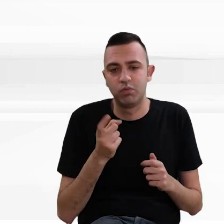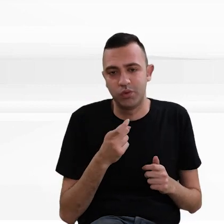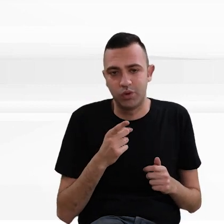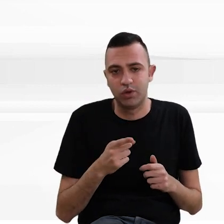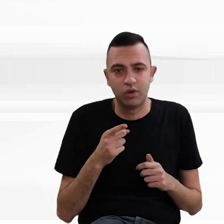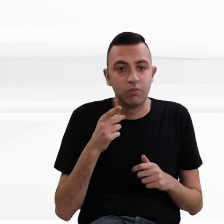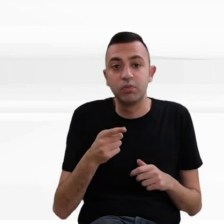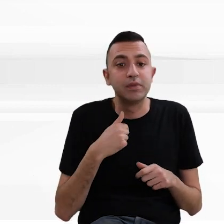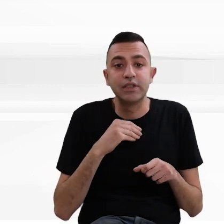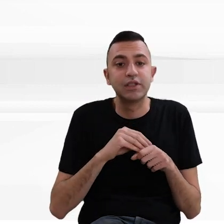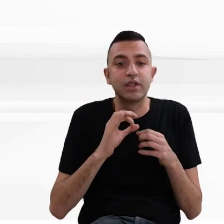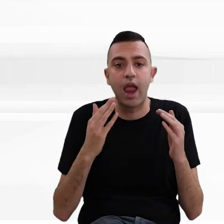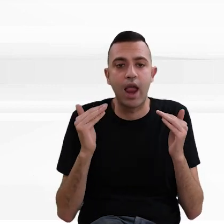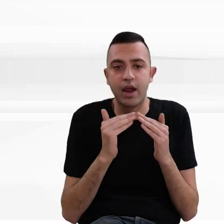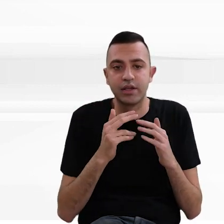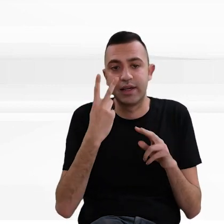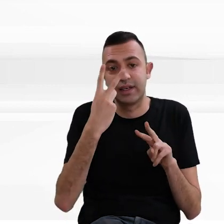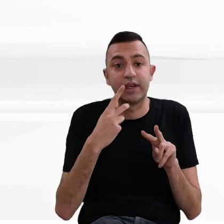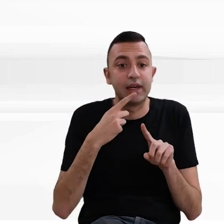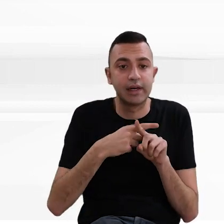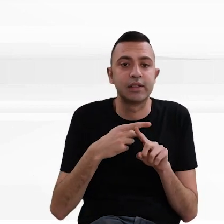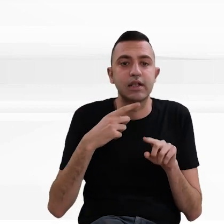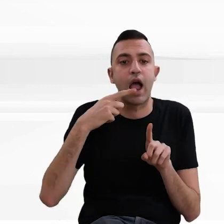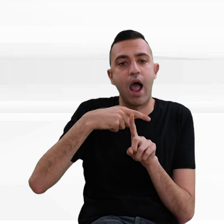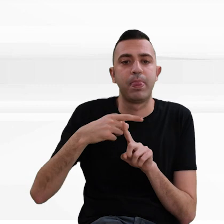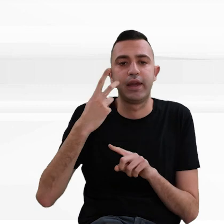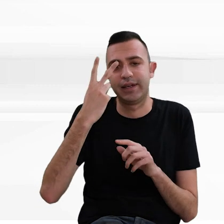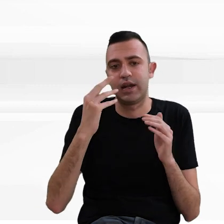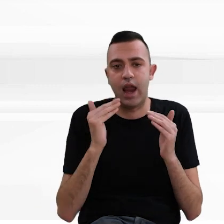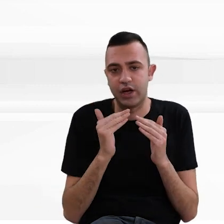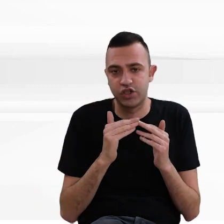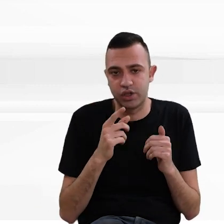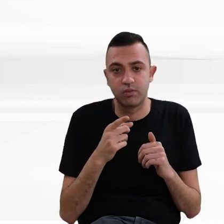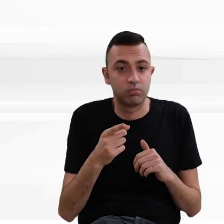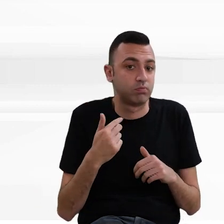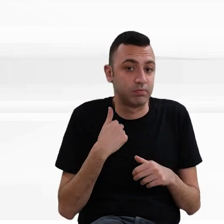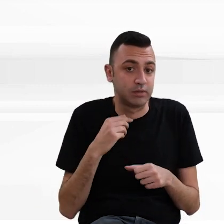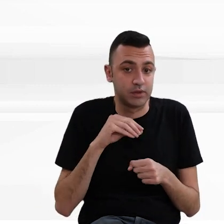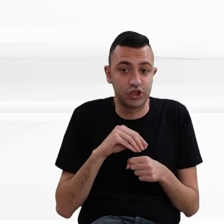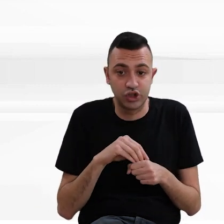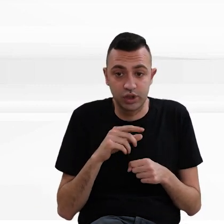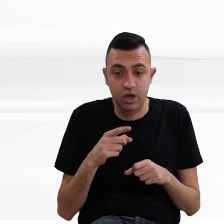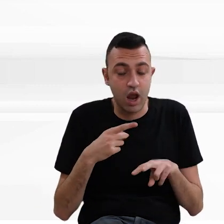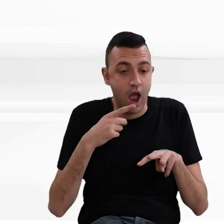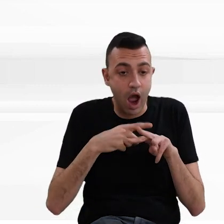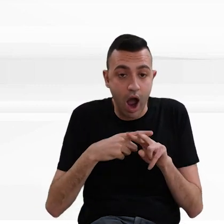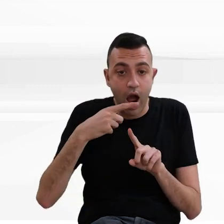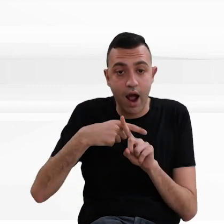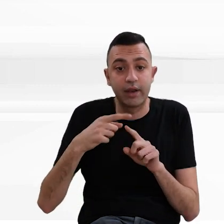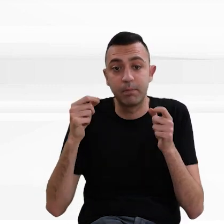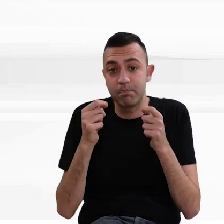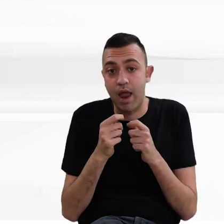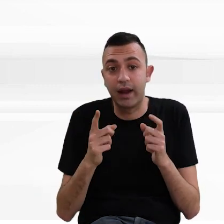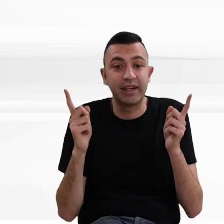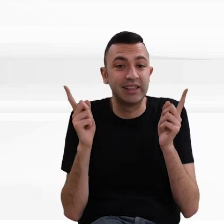öğrenciler bu ne işitmiş 2242 eşitmiş o halde ben burada artı